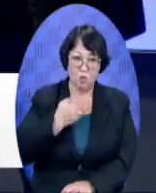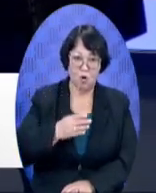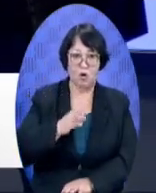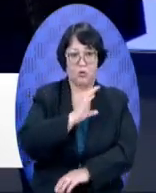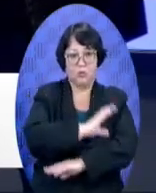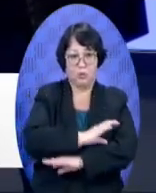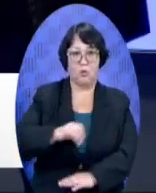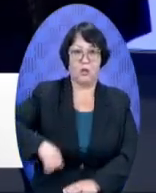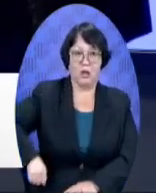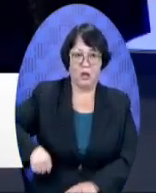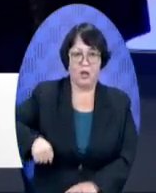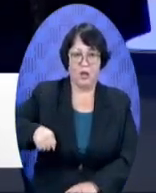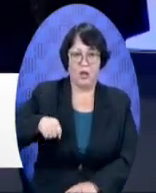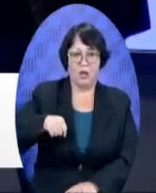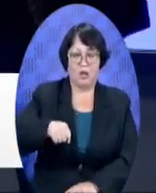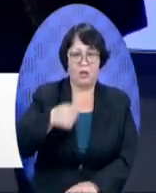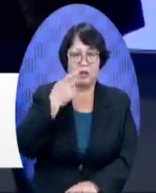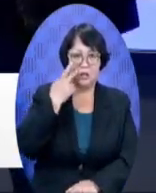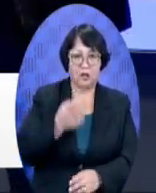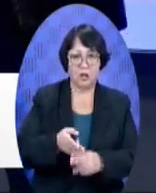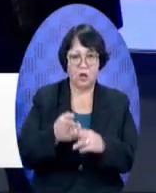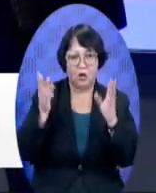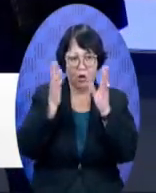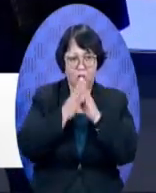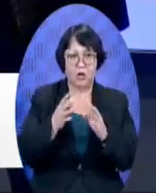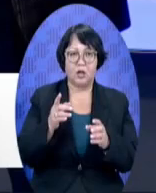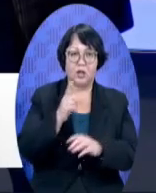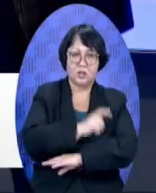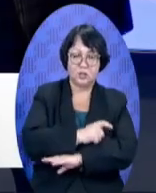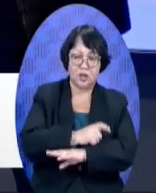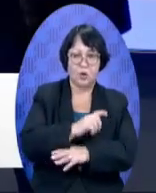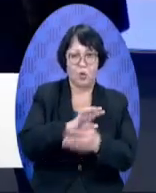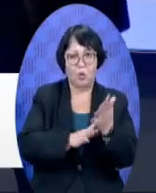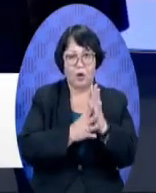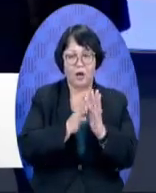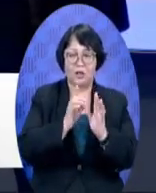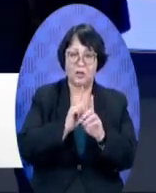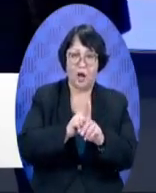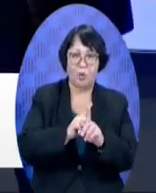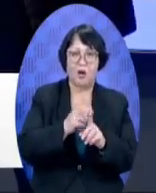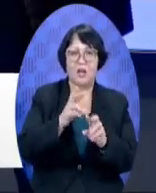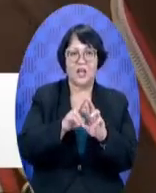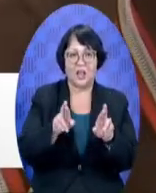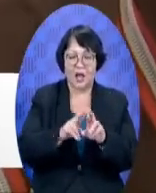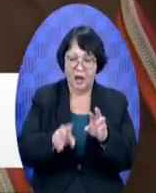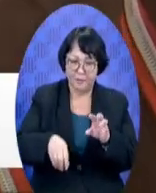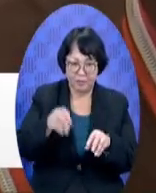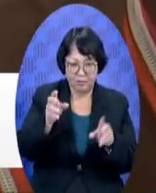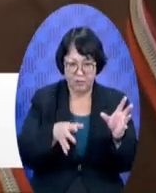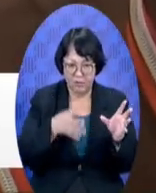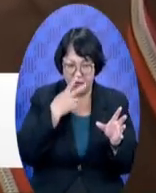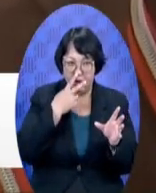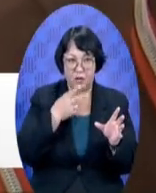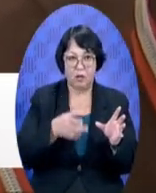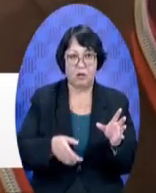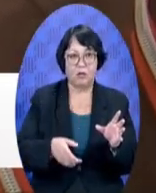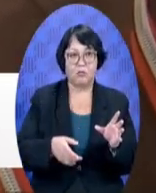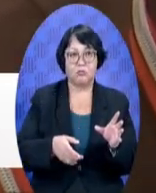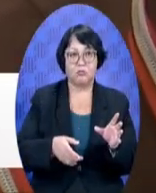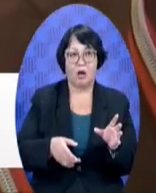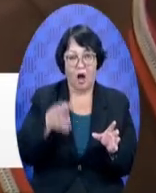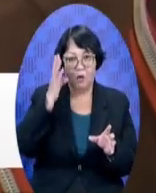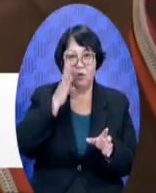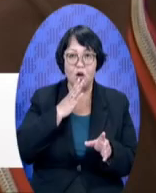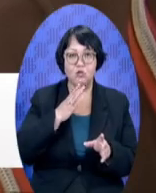тусал дэмжиж байдаг, орой ирсэн хойно хичээлийг ялгаж өгдөг учраас хүүхдийн цүнхний жин бол хүүхдэд нэг их нөлөөлдөггүй, ач